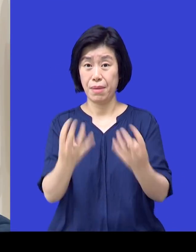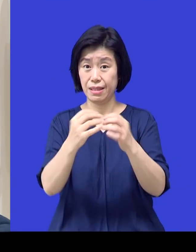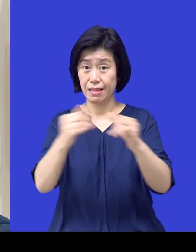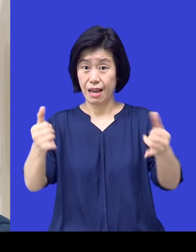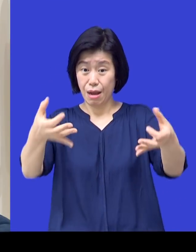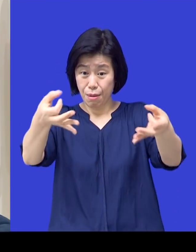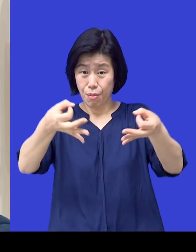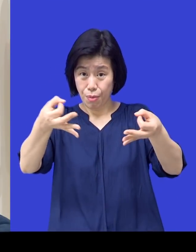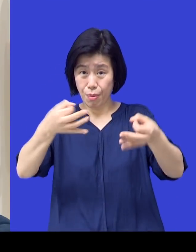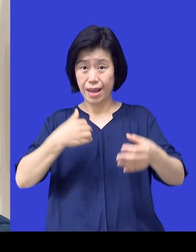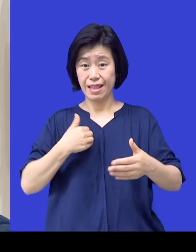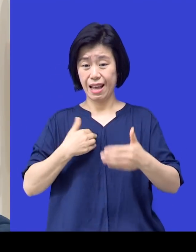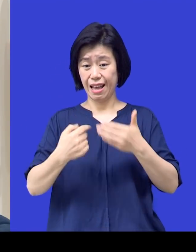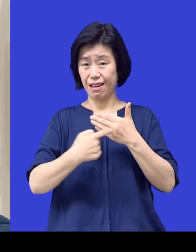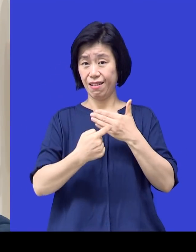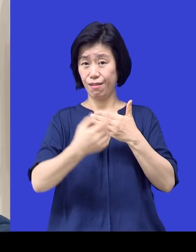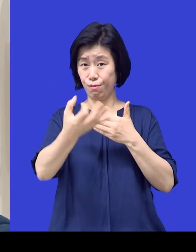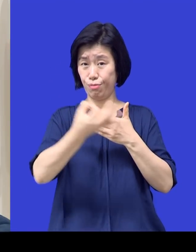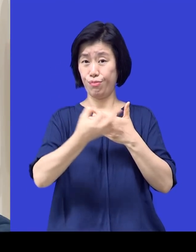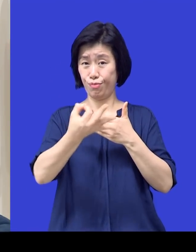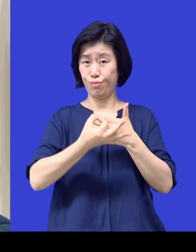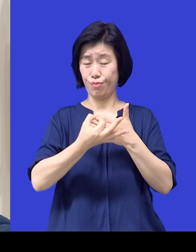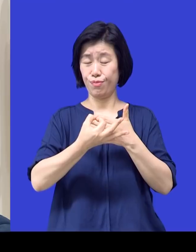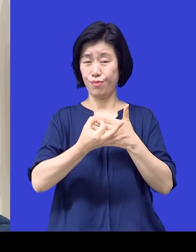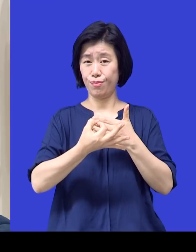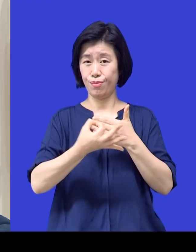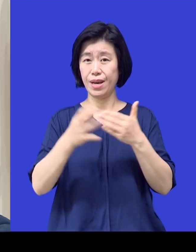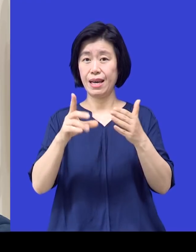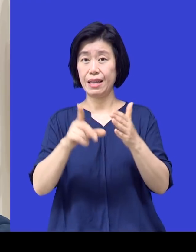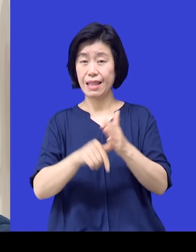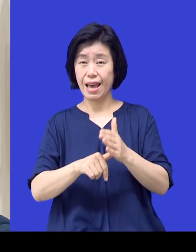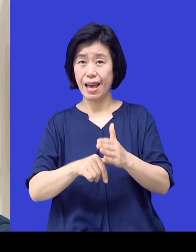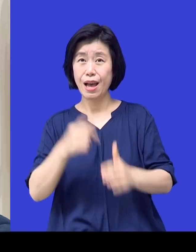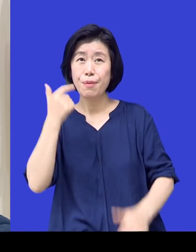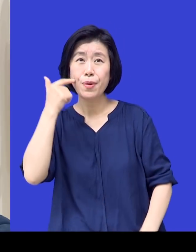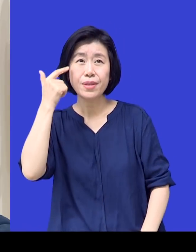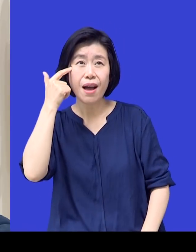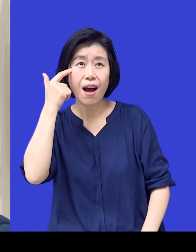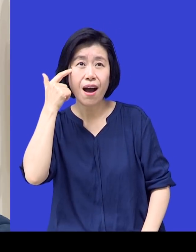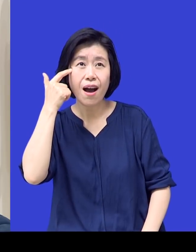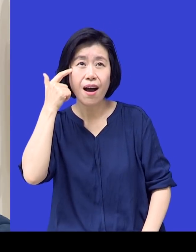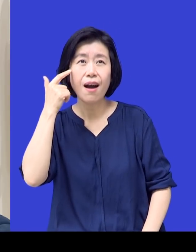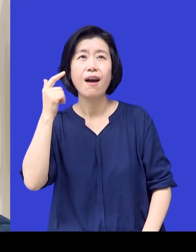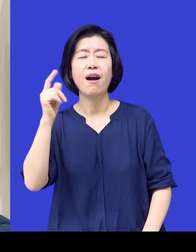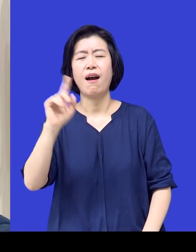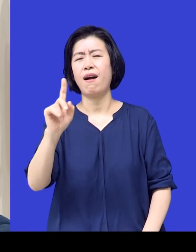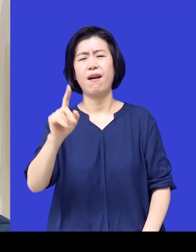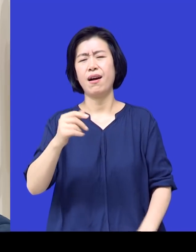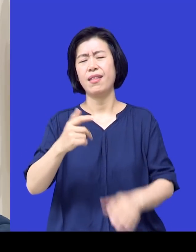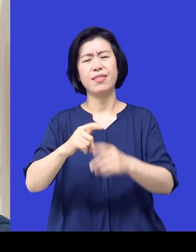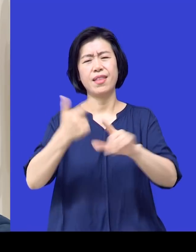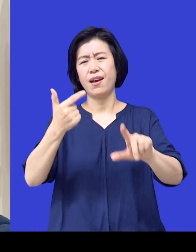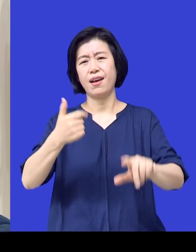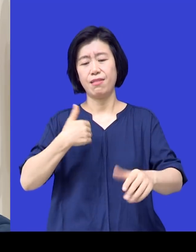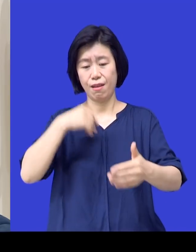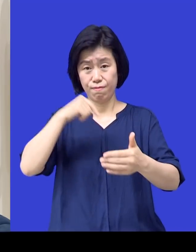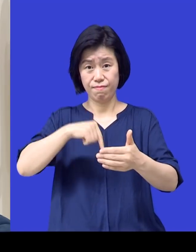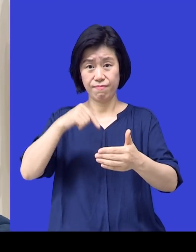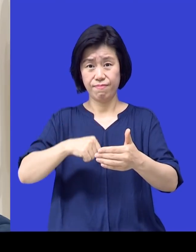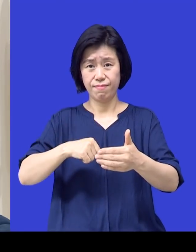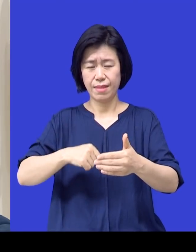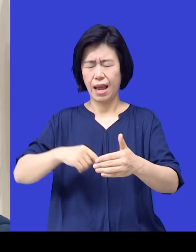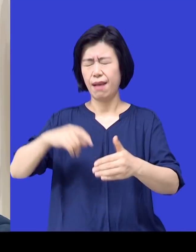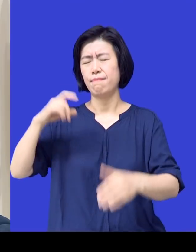제 설교를 듣고 뭐 멀리서 보는 그런 목사가 아니었어요. 굉장히 딱딱하고